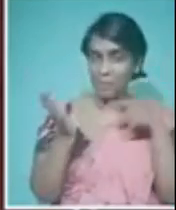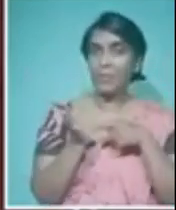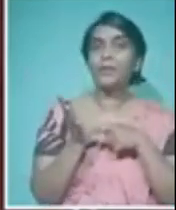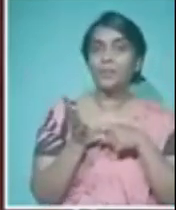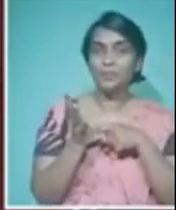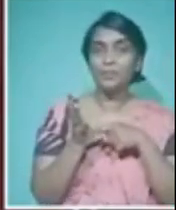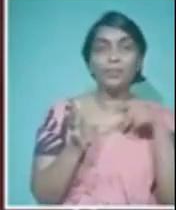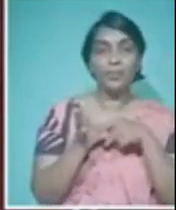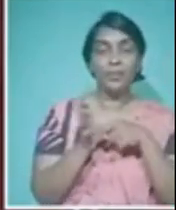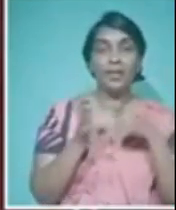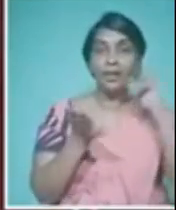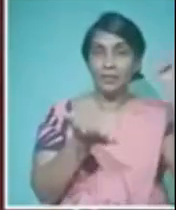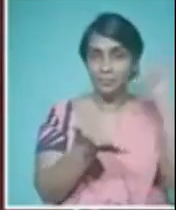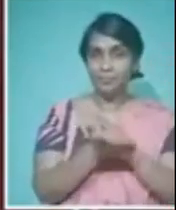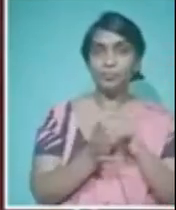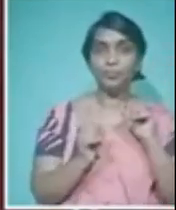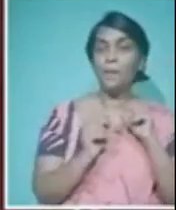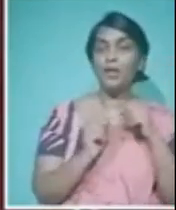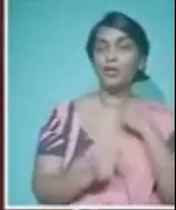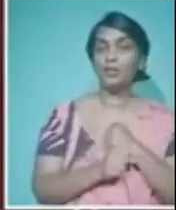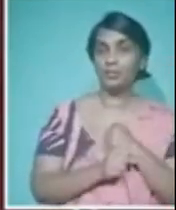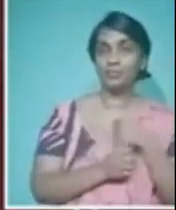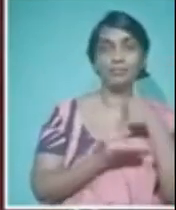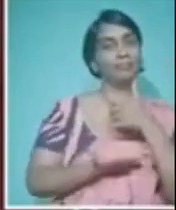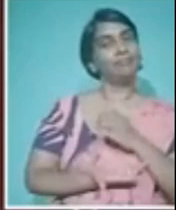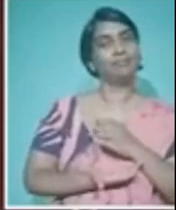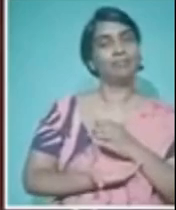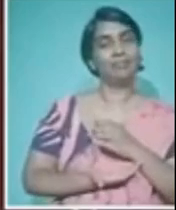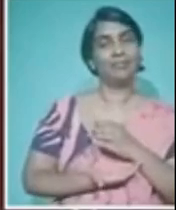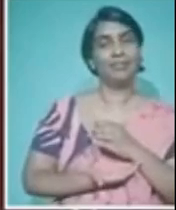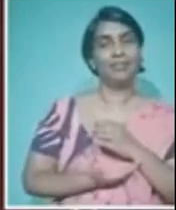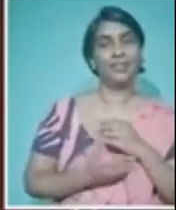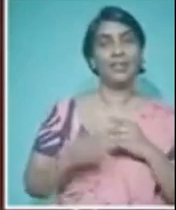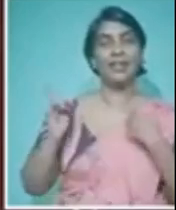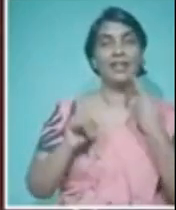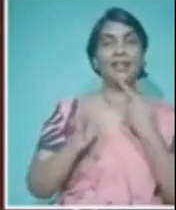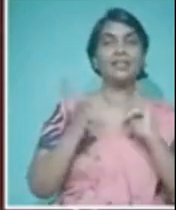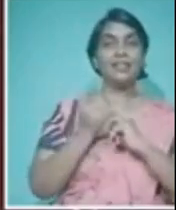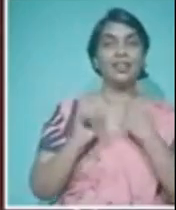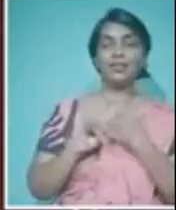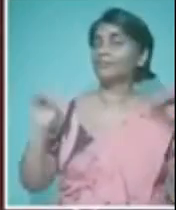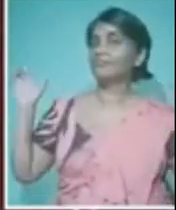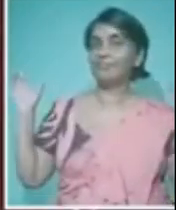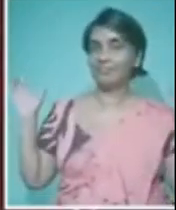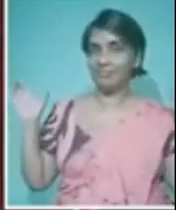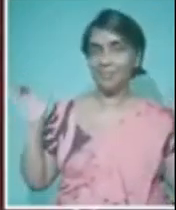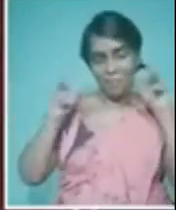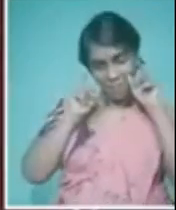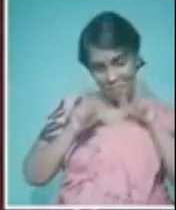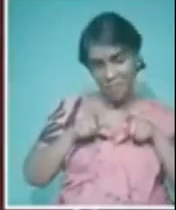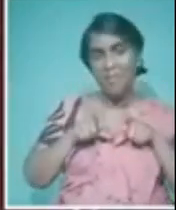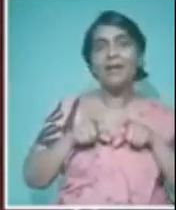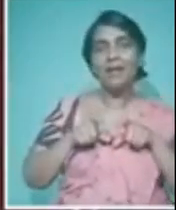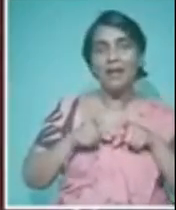ඒ පින්තූරේ එයාපෝට් එකේ බඳුළු ගුණවර්ධන මාත්‍යතුමා සම්මානේ අතේ තියන් ඉන්නවා. සරත් කොතලාවලයි කුමාර තිරිමාදුරයි සම්මානේ දිහා බලන්